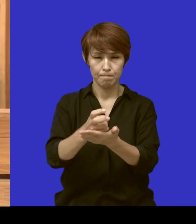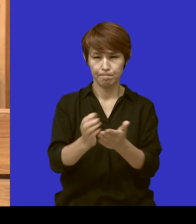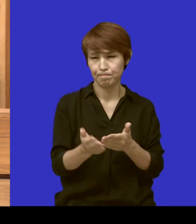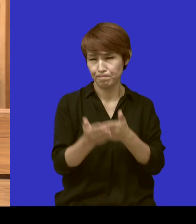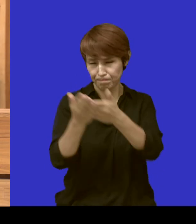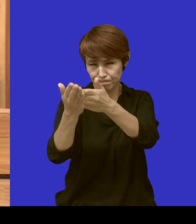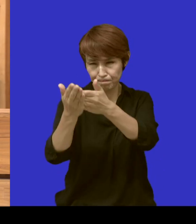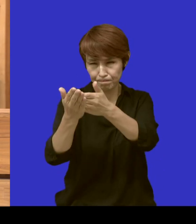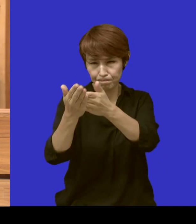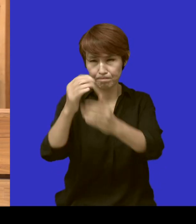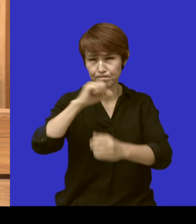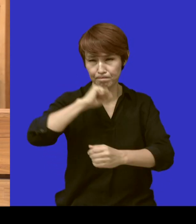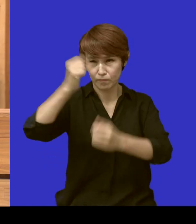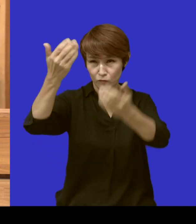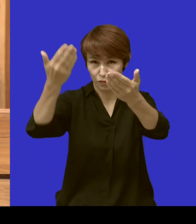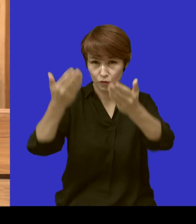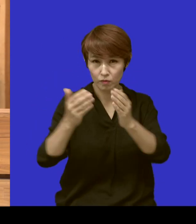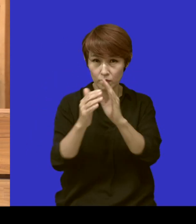통과시킬 사람들이